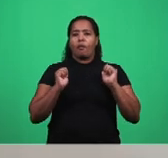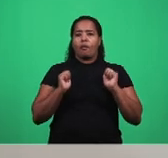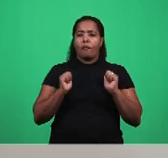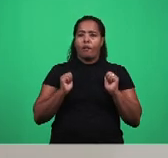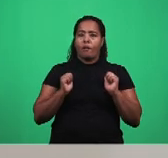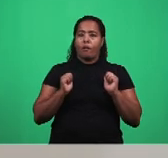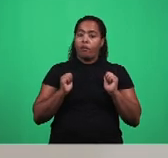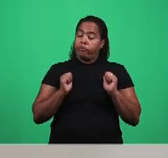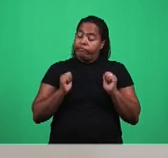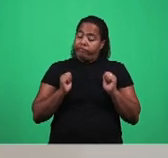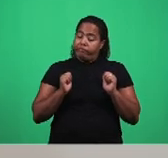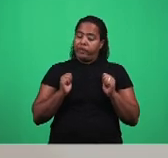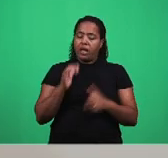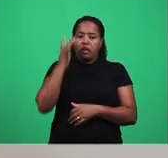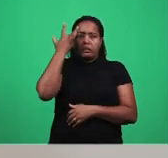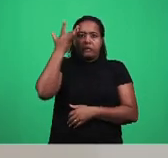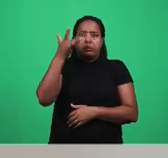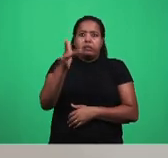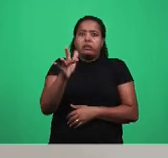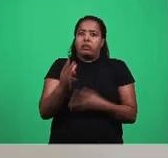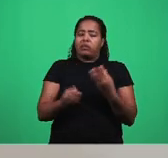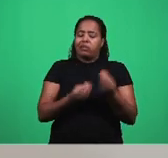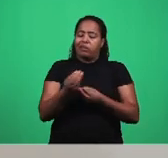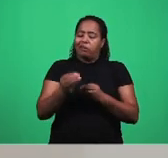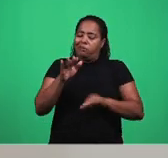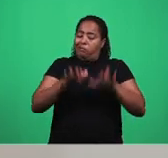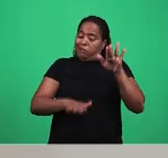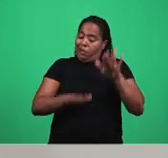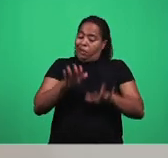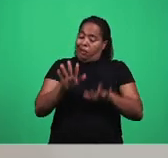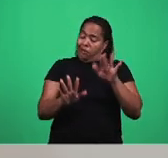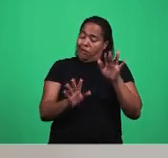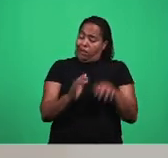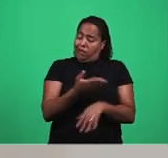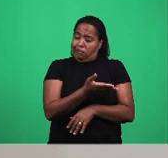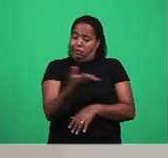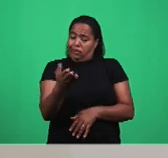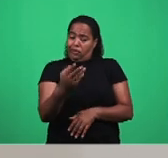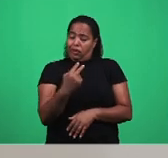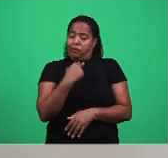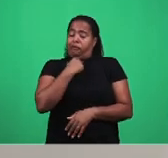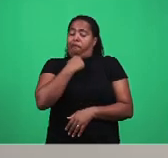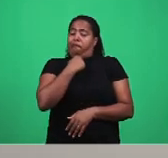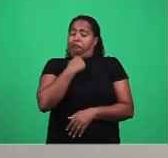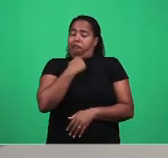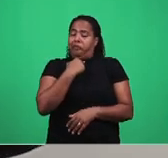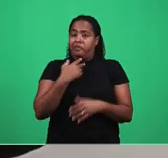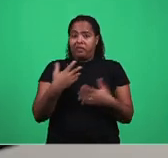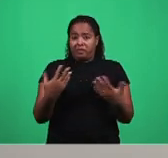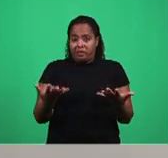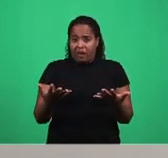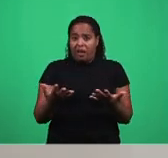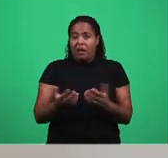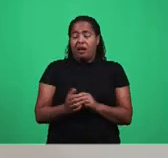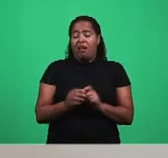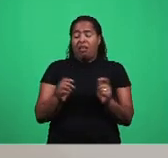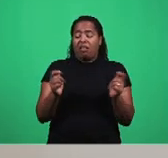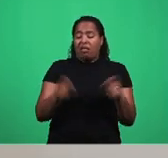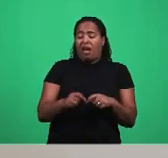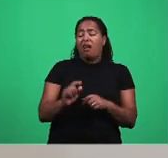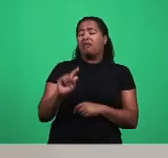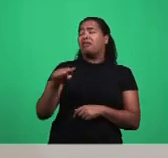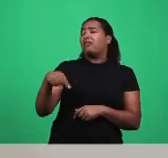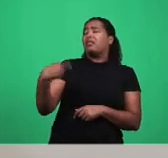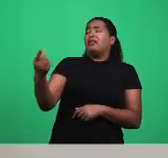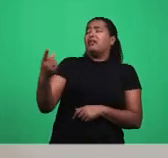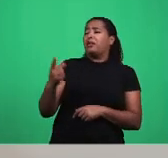pourquoi, mais ce sont les circonstances. Des fois, la personne est très occupée, il pense que tout cela, on peut faire après, et on ne peut